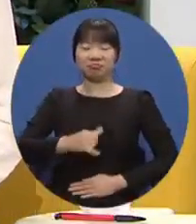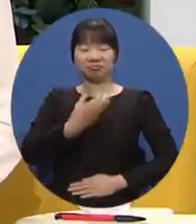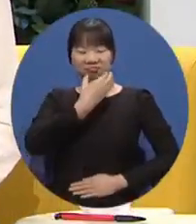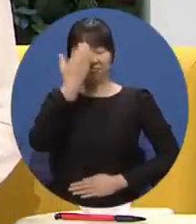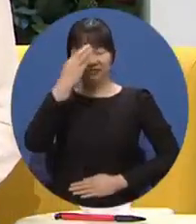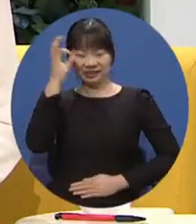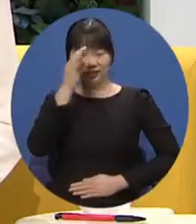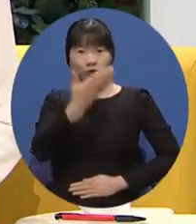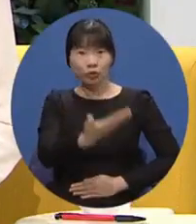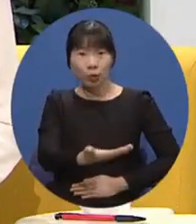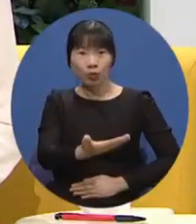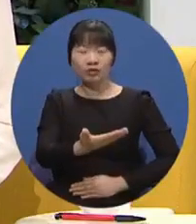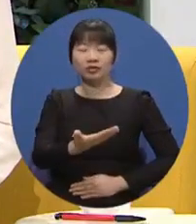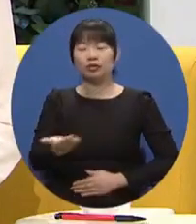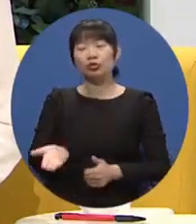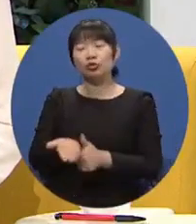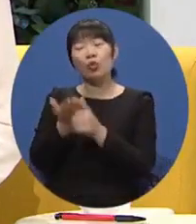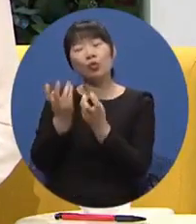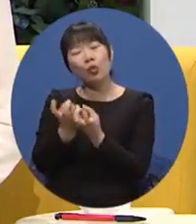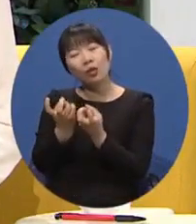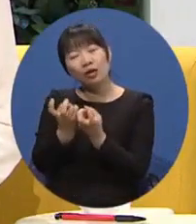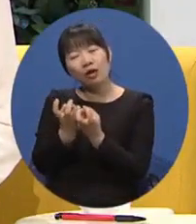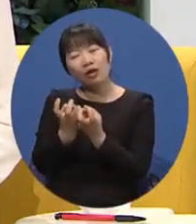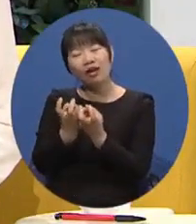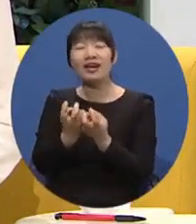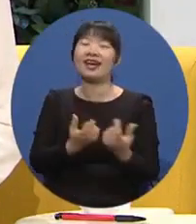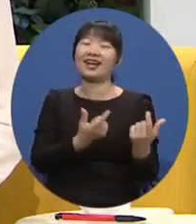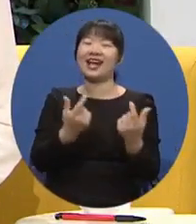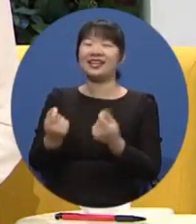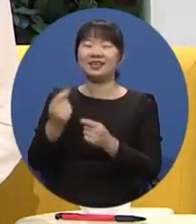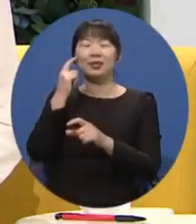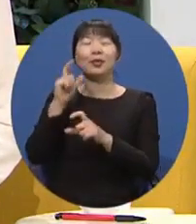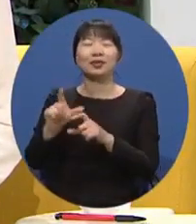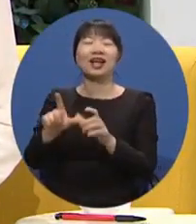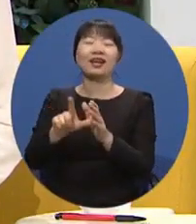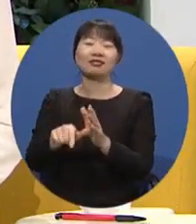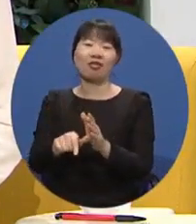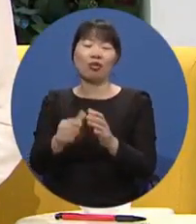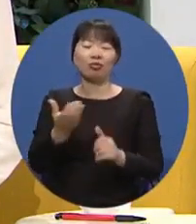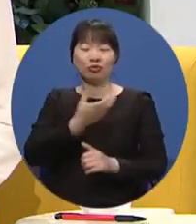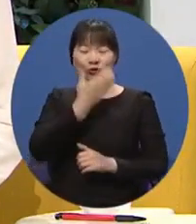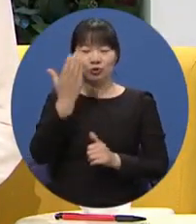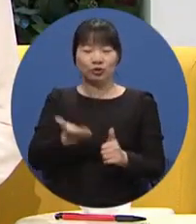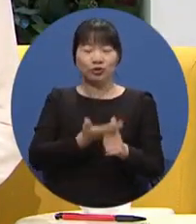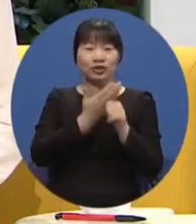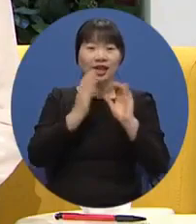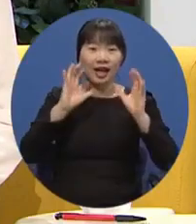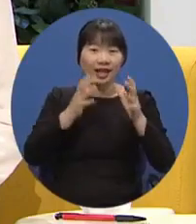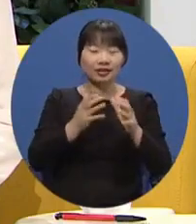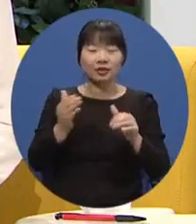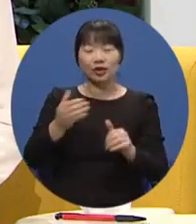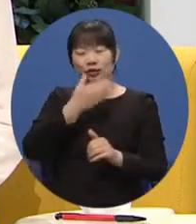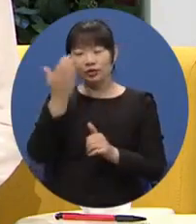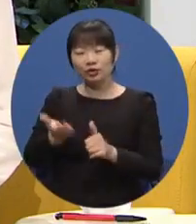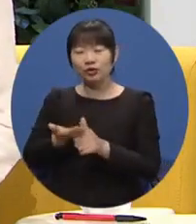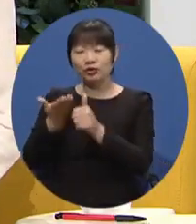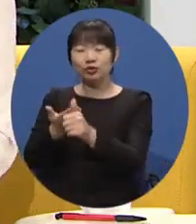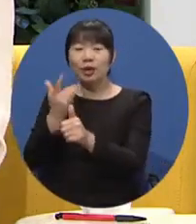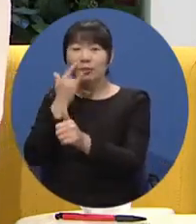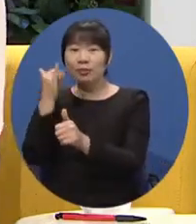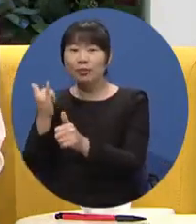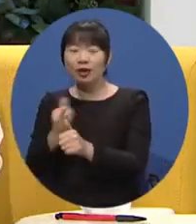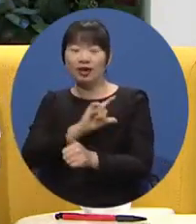키워줄지에 대해서 함께 생각해보는 시간이죠. 꿈을 꾸는 아이, 꿈을 키워주는 부모, 오은영의 드림아이 시간입니다. 오은영